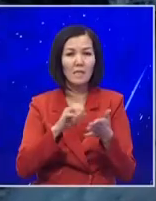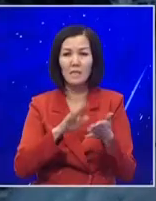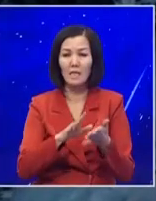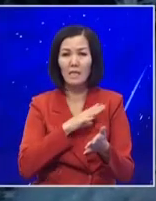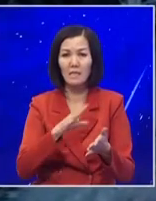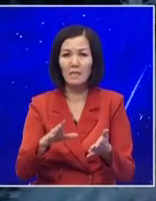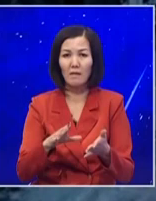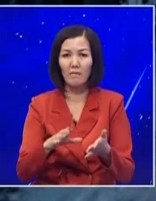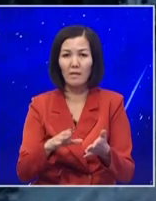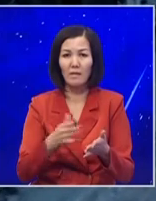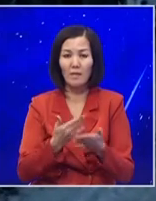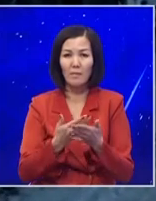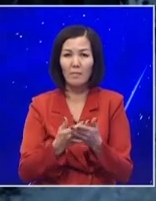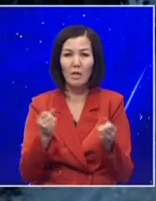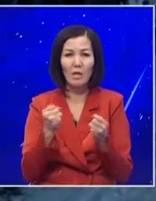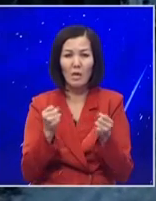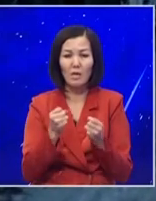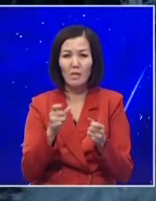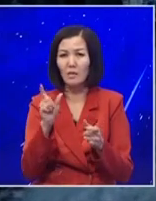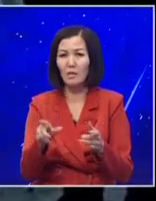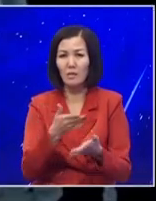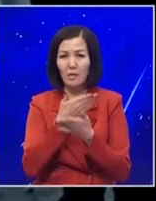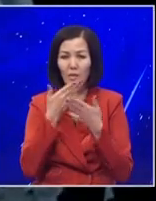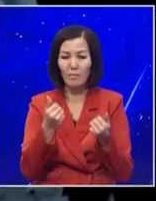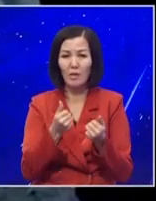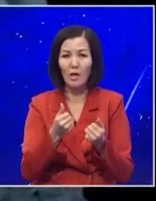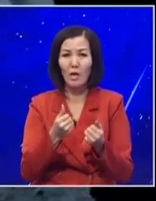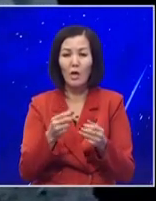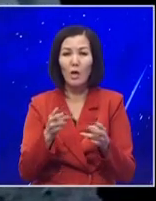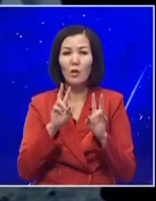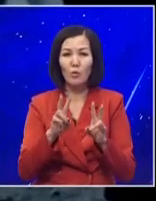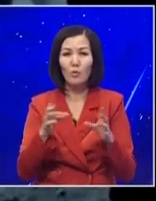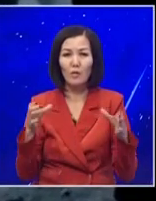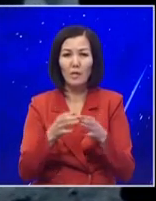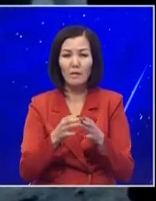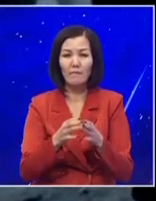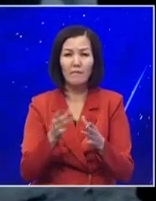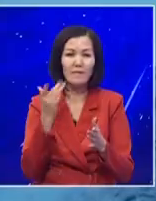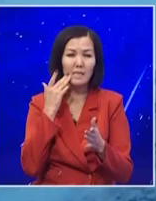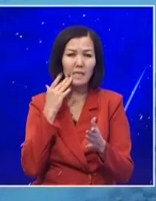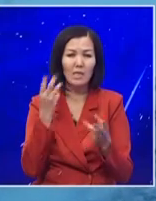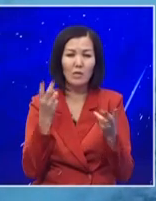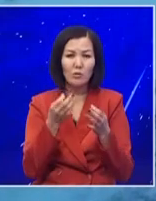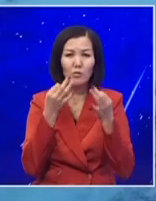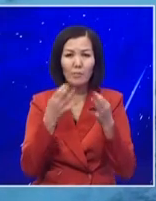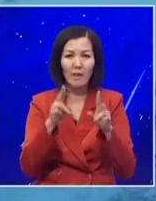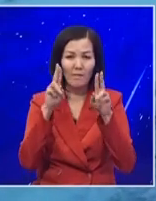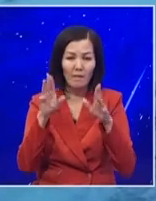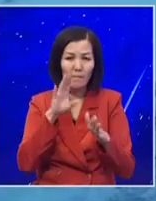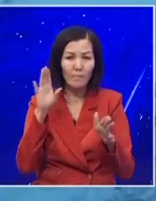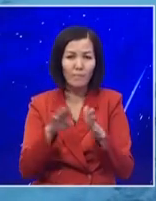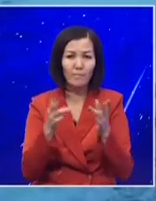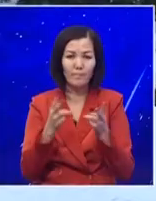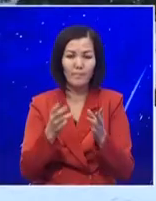единого случая обморожения среди пострадавших. Несмотря на это, департамент настоятельно рекомендует придерживаться элементарных правил безопасности